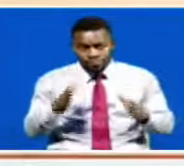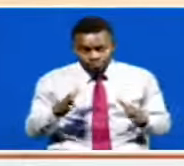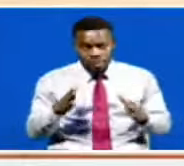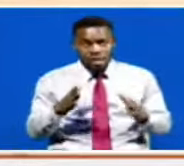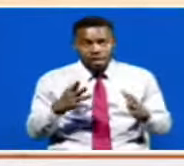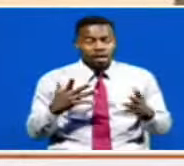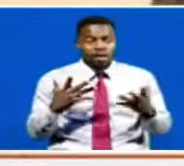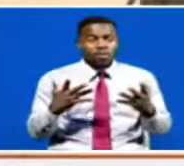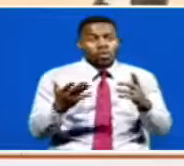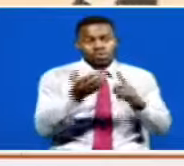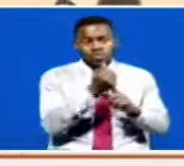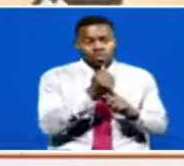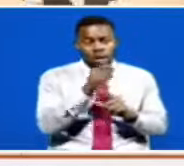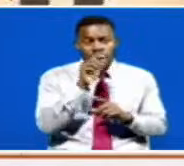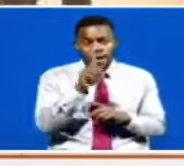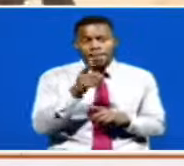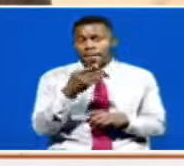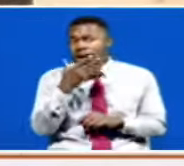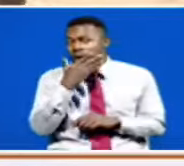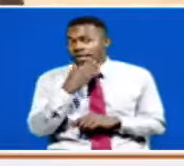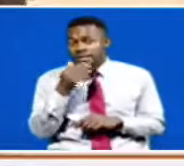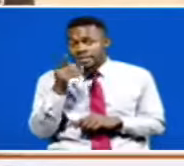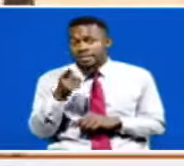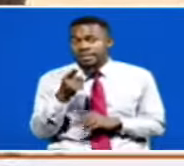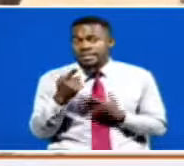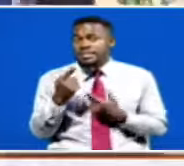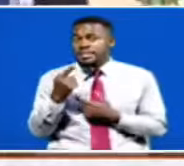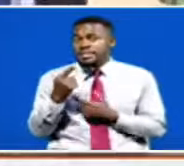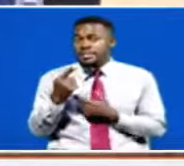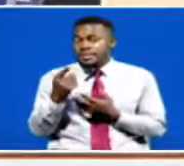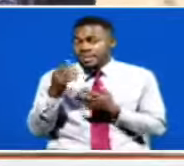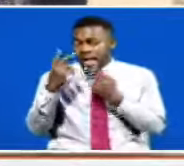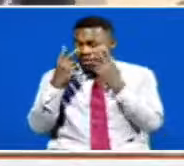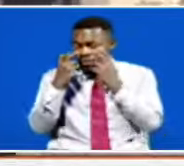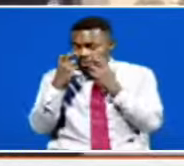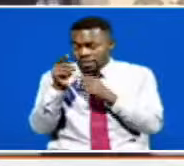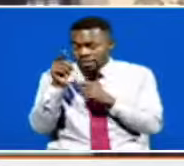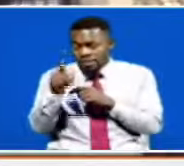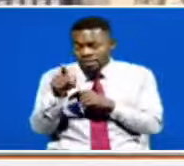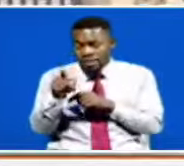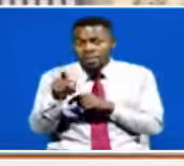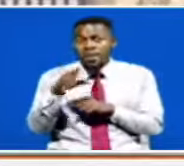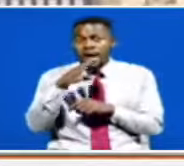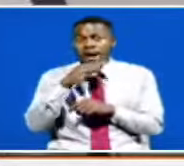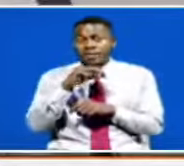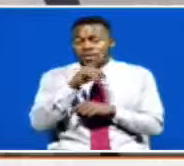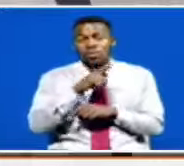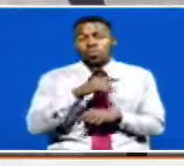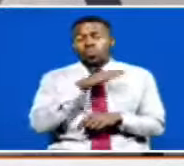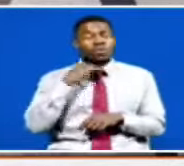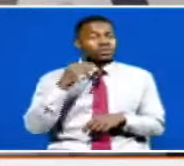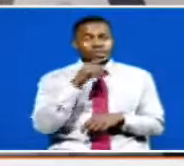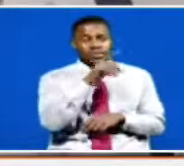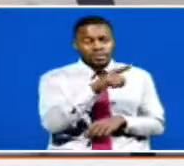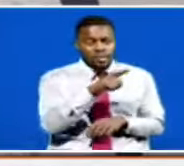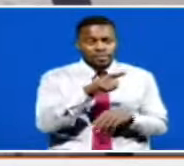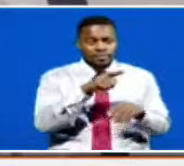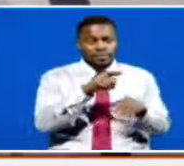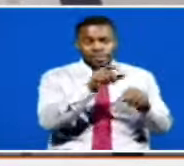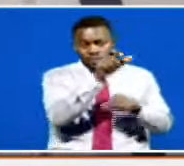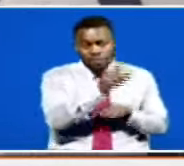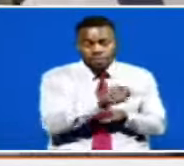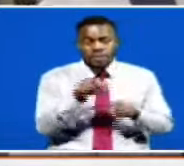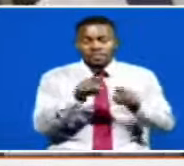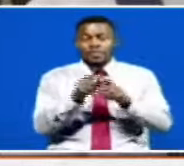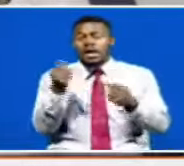mwanamume mmoja ambaye wamedai kwamba alikuwa miongoni mwa wahalifu waliomuua kijana huyo wakitaka kumuua. Wenye magari